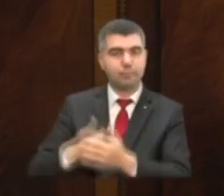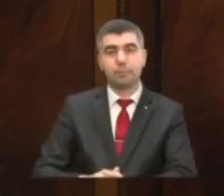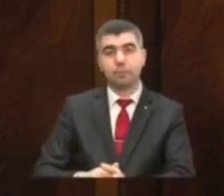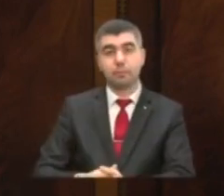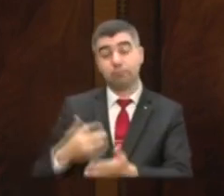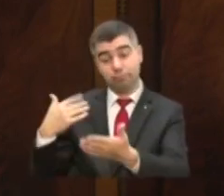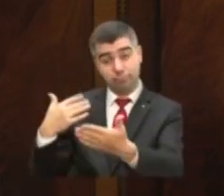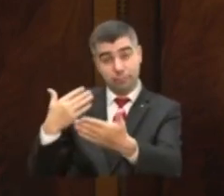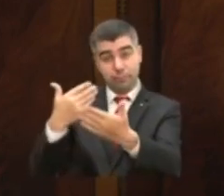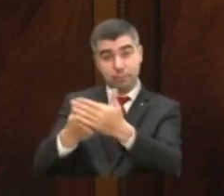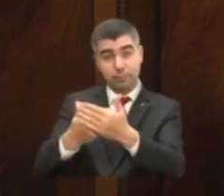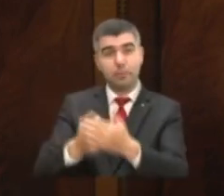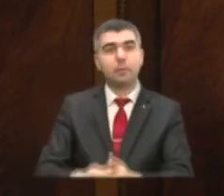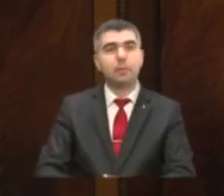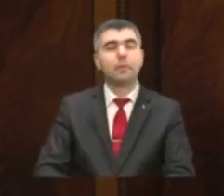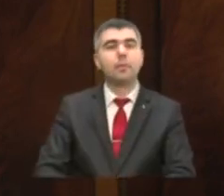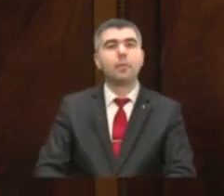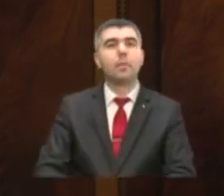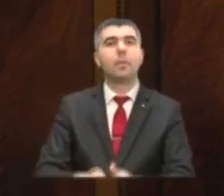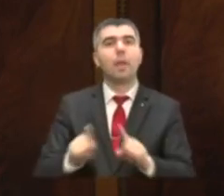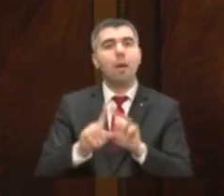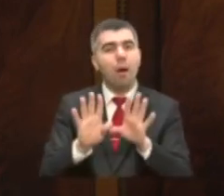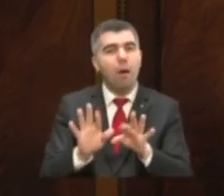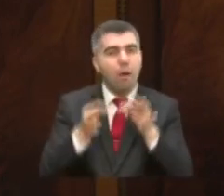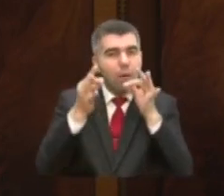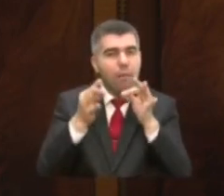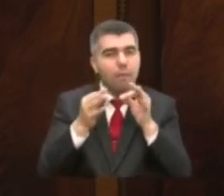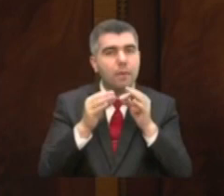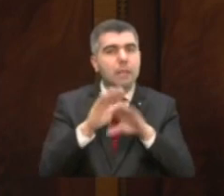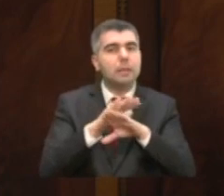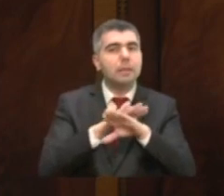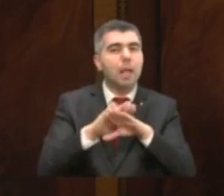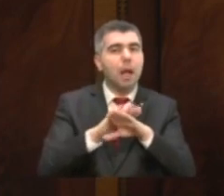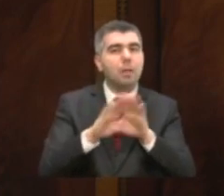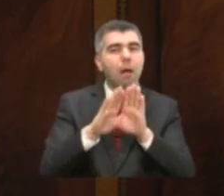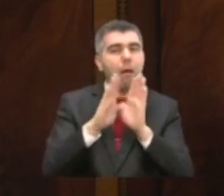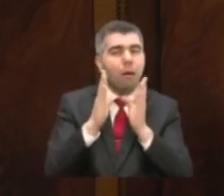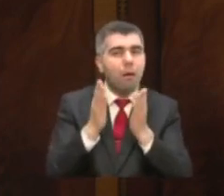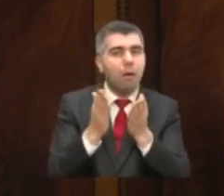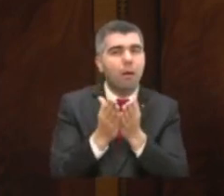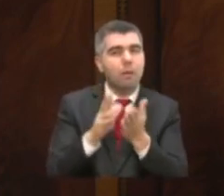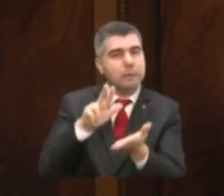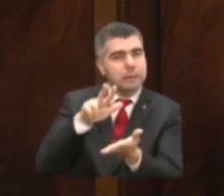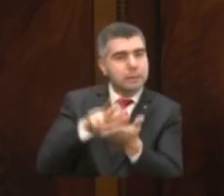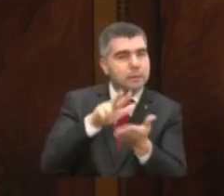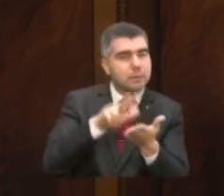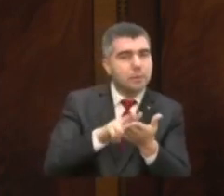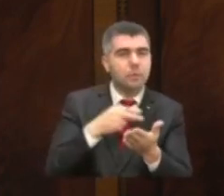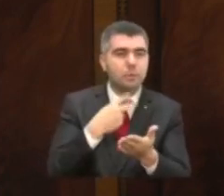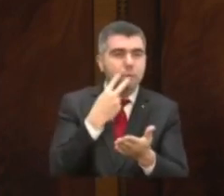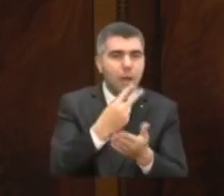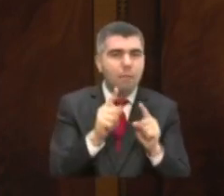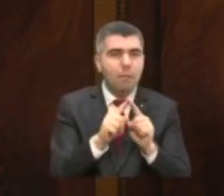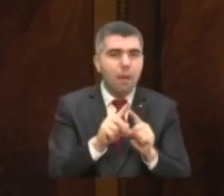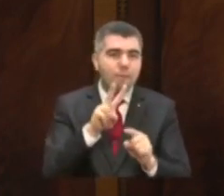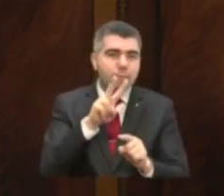الحين تم إعداد هذه السياسة المندمجة اعتمادا على تشخيص واقع